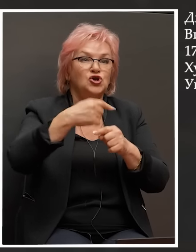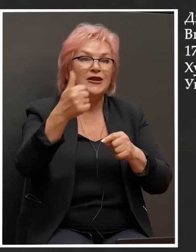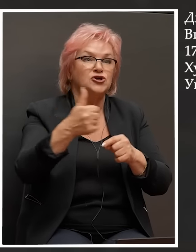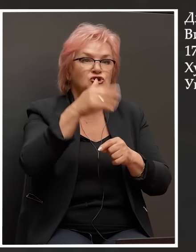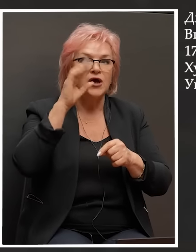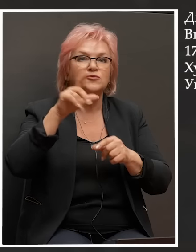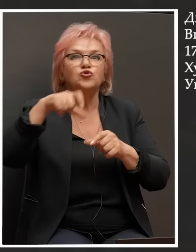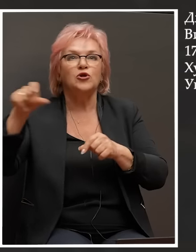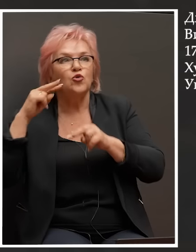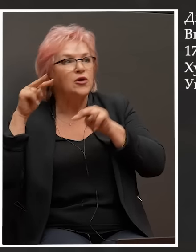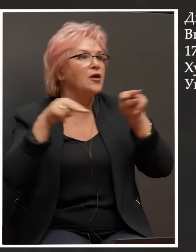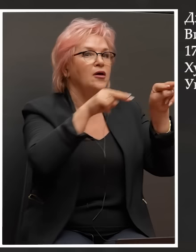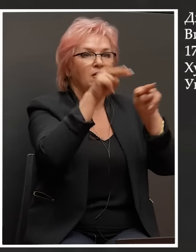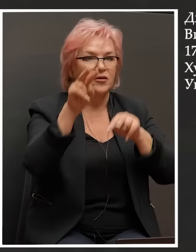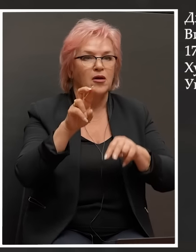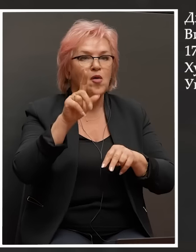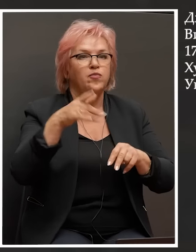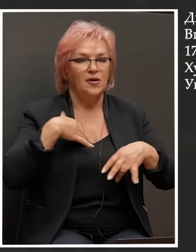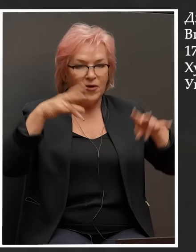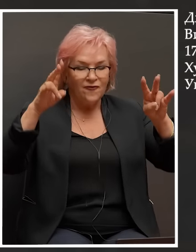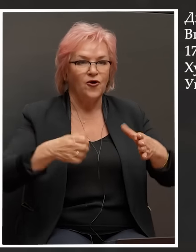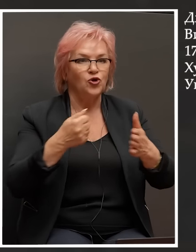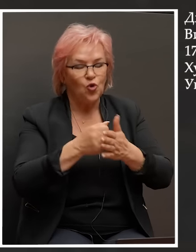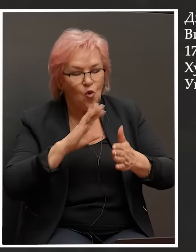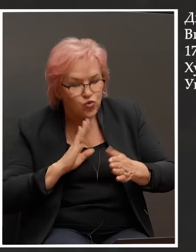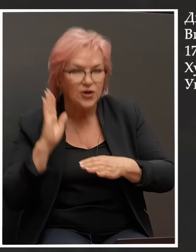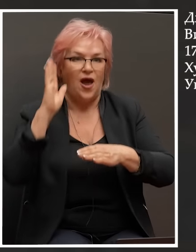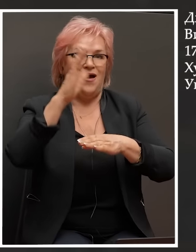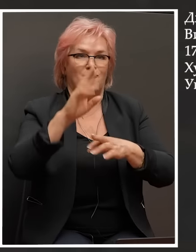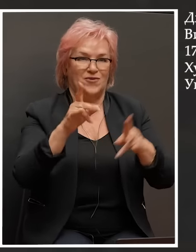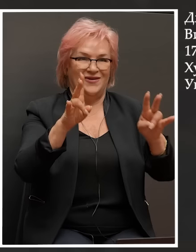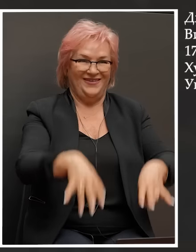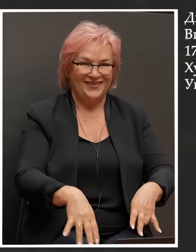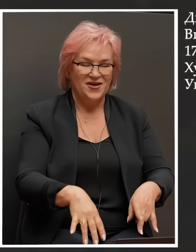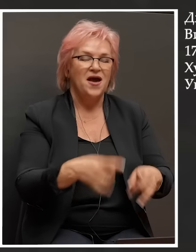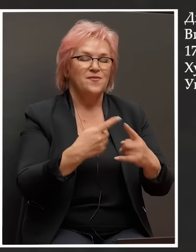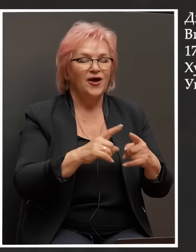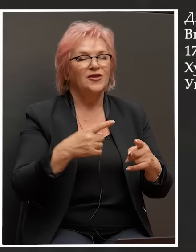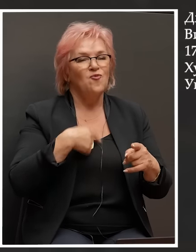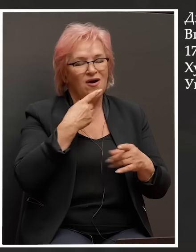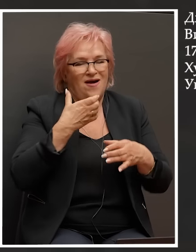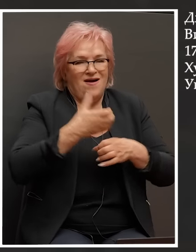ходить, а мы бы здесь с вами ночку-то провели бы. Значит, мы сегодня с вами поговорим о